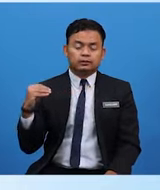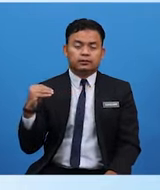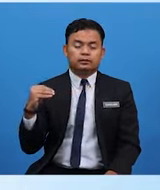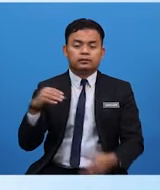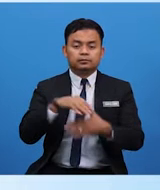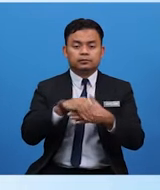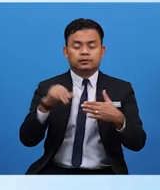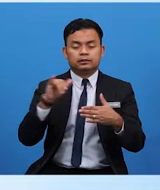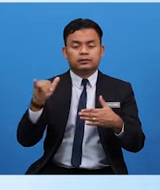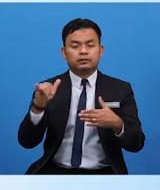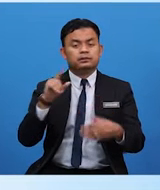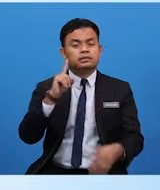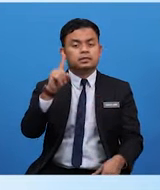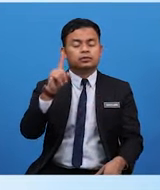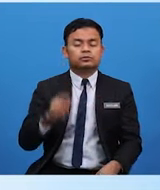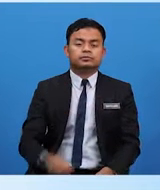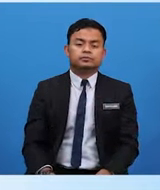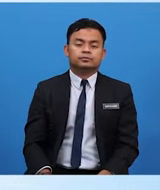baginya adalah